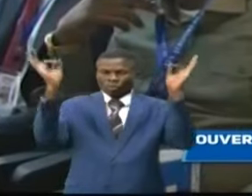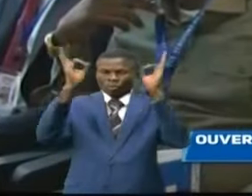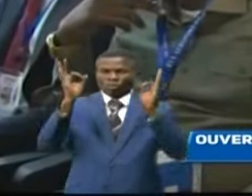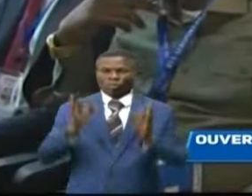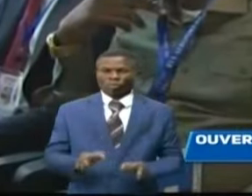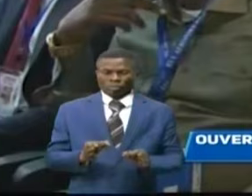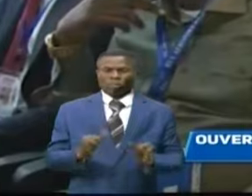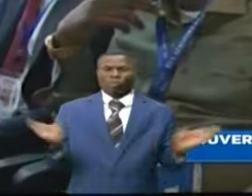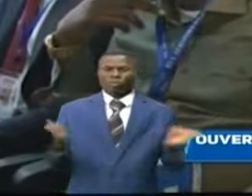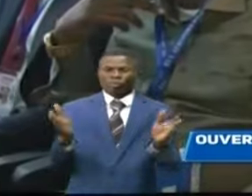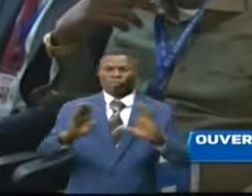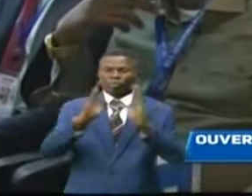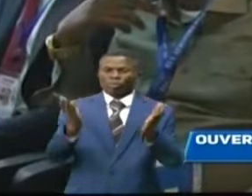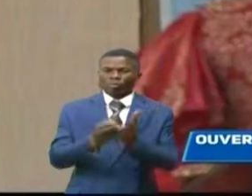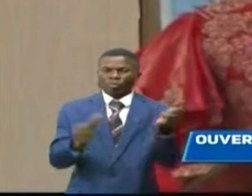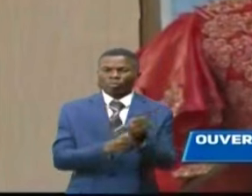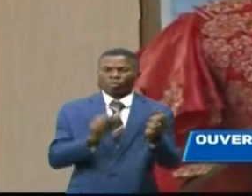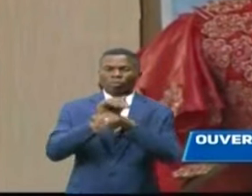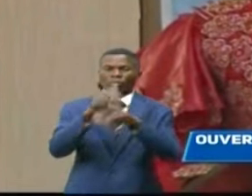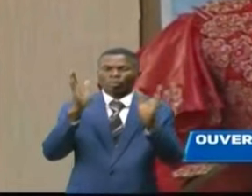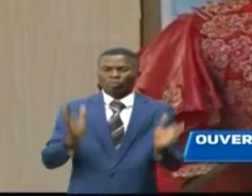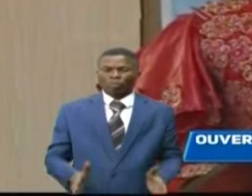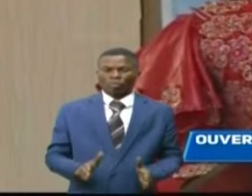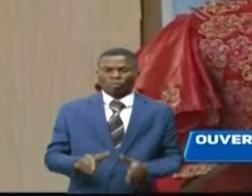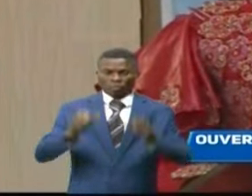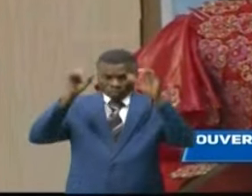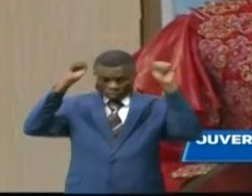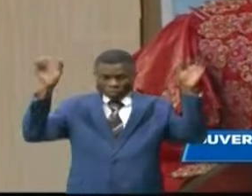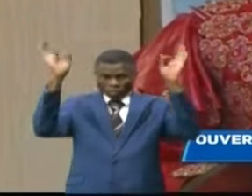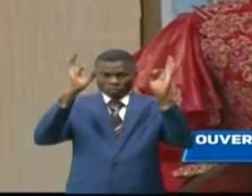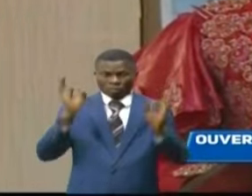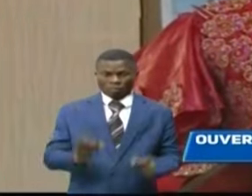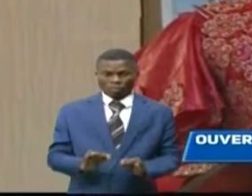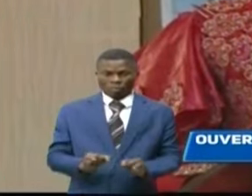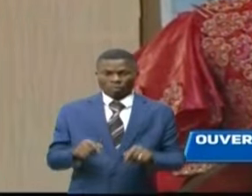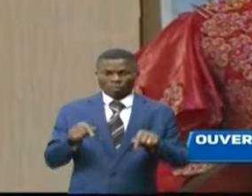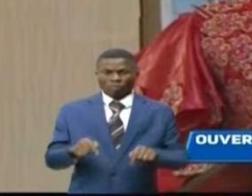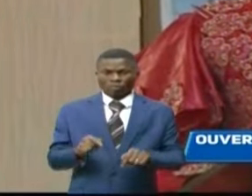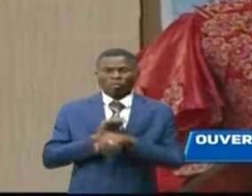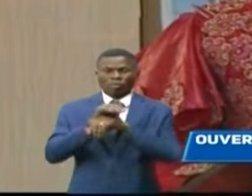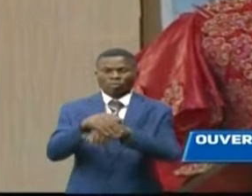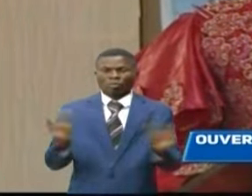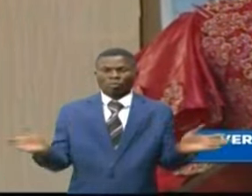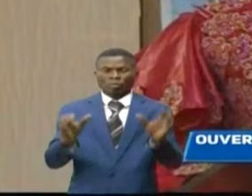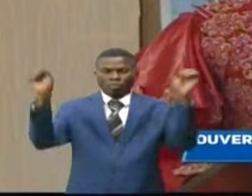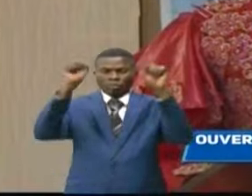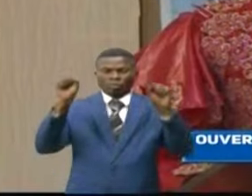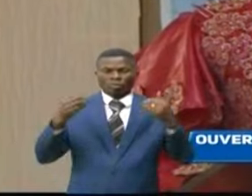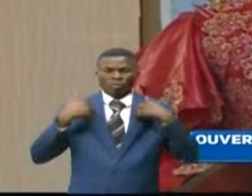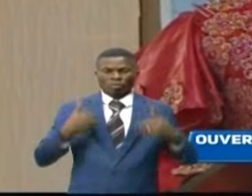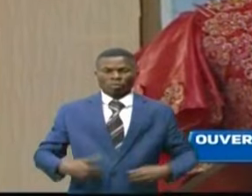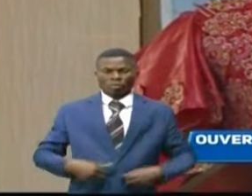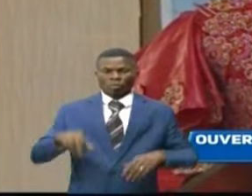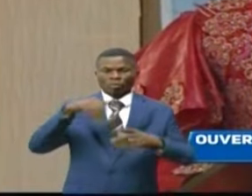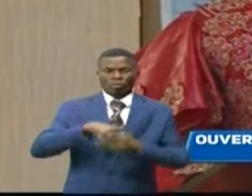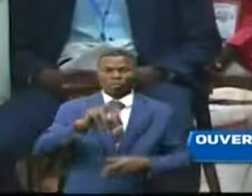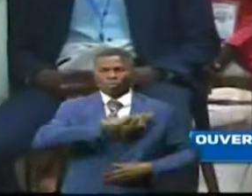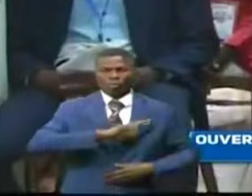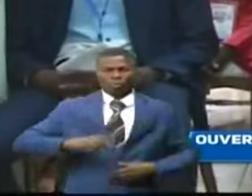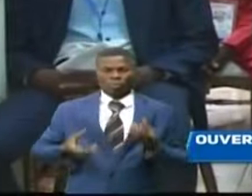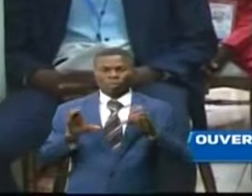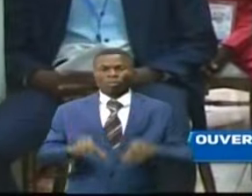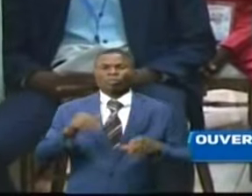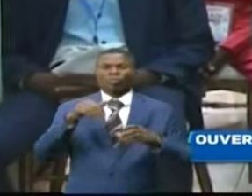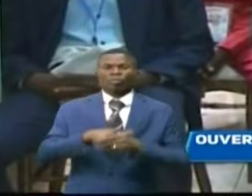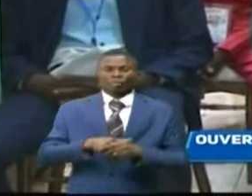et d'exhorter les participants. Le présent forum contribue au renforcement du système de santé en RDC à travers